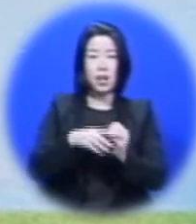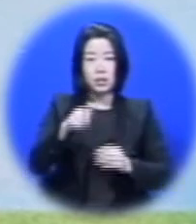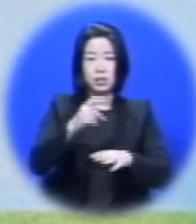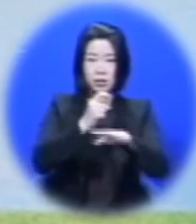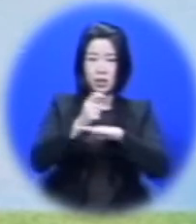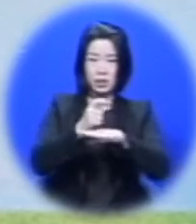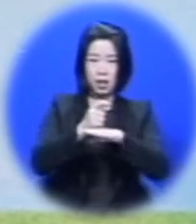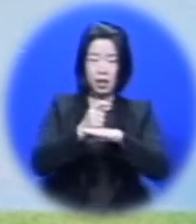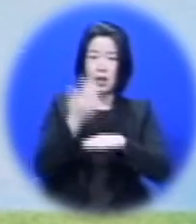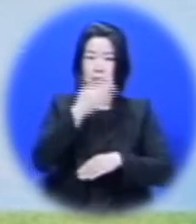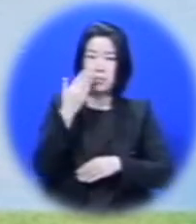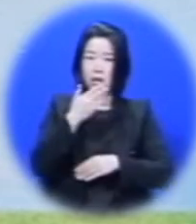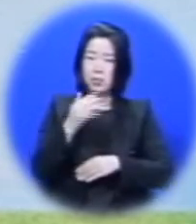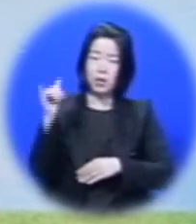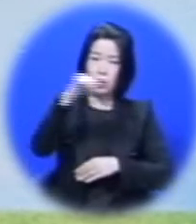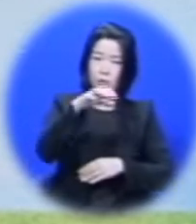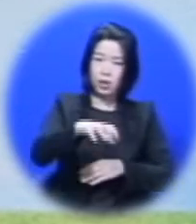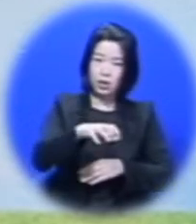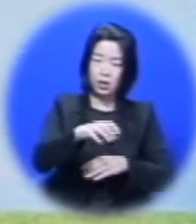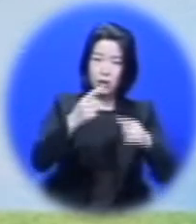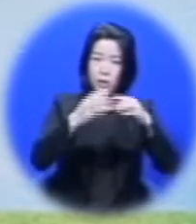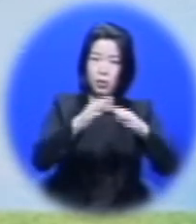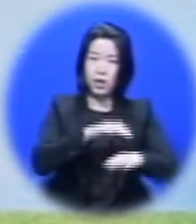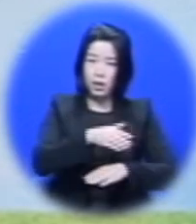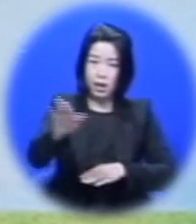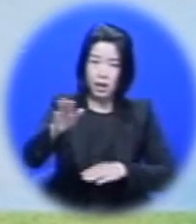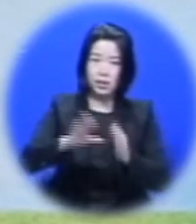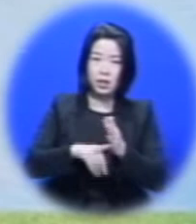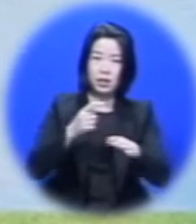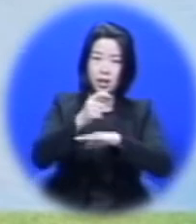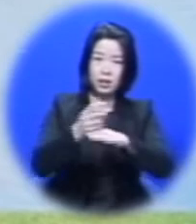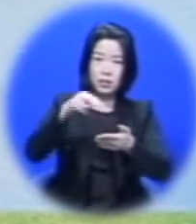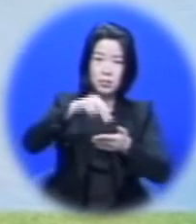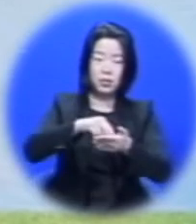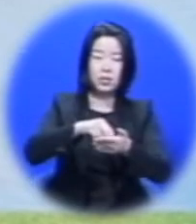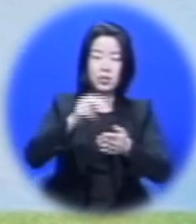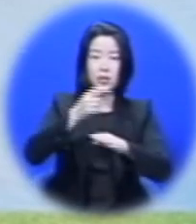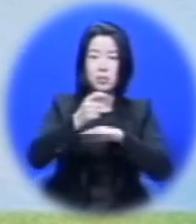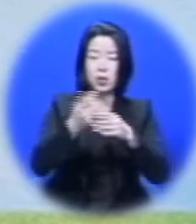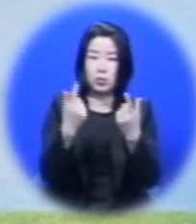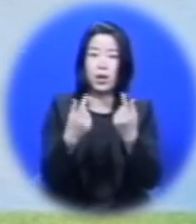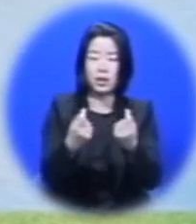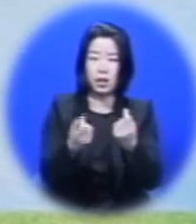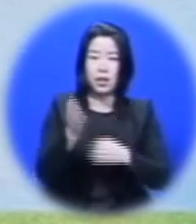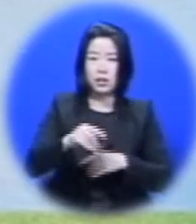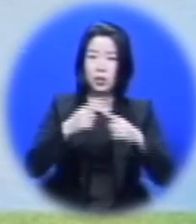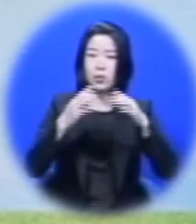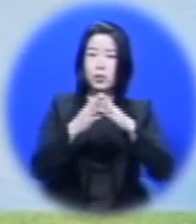택시가 필리핀의 공항에 도착해서 교회로 올 때 탔던 바로 그 택시들이에요. 근데 교인 중에 한